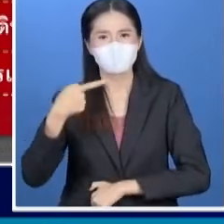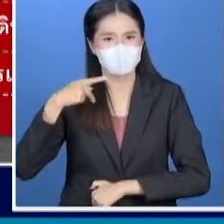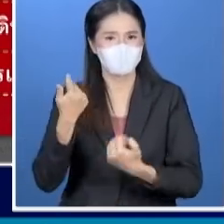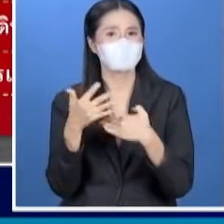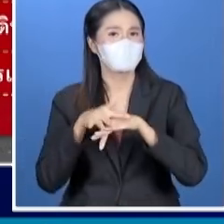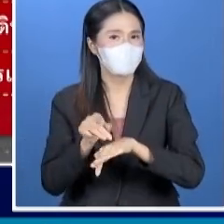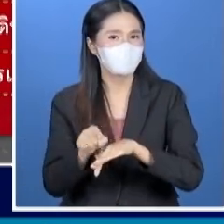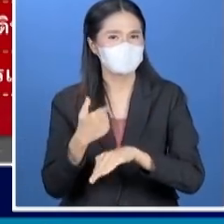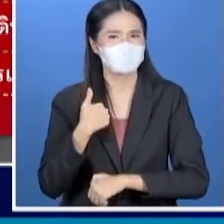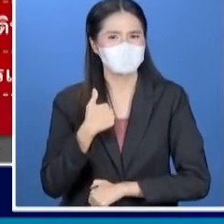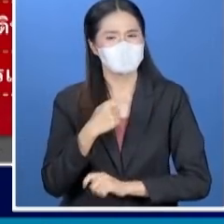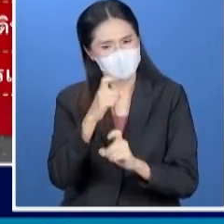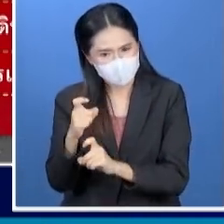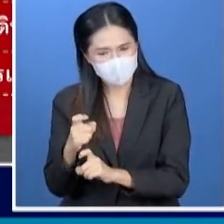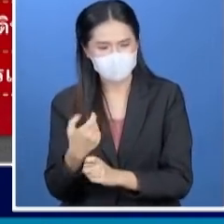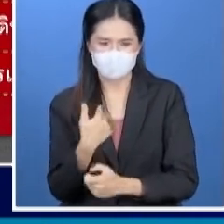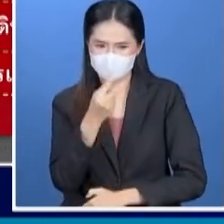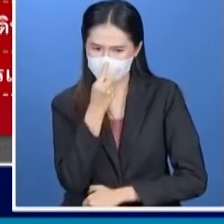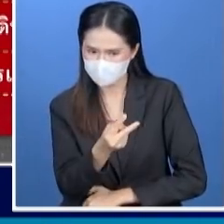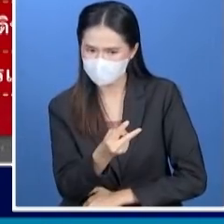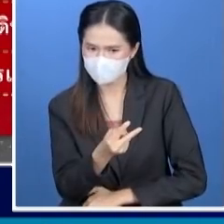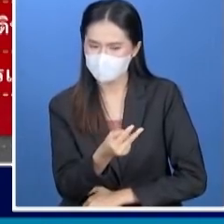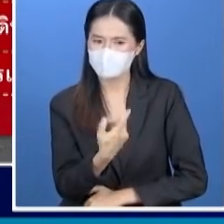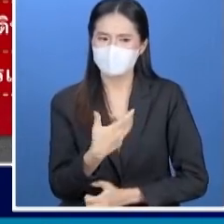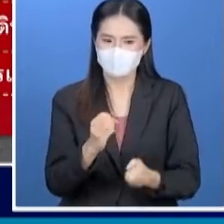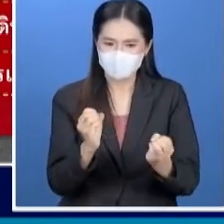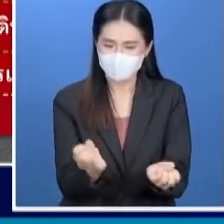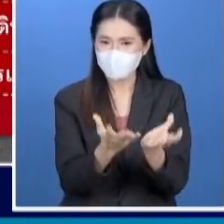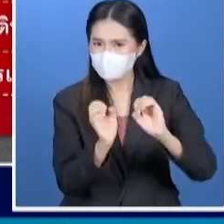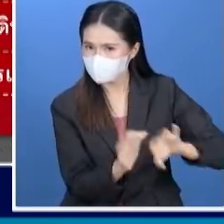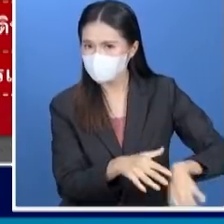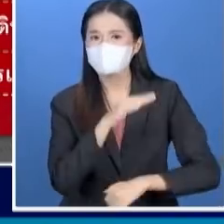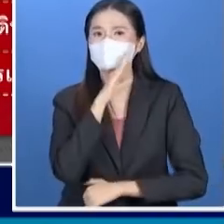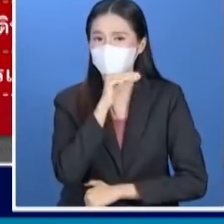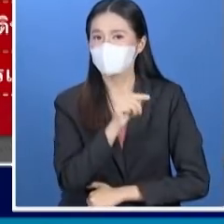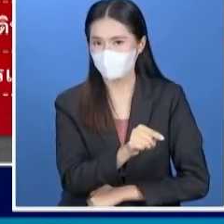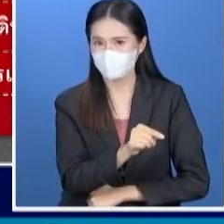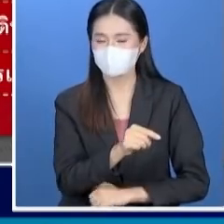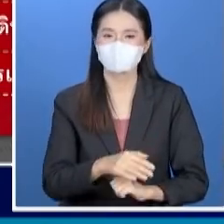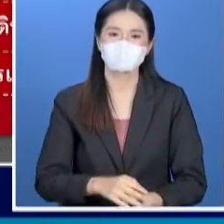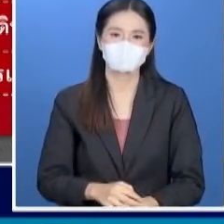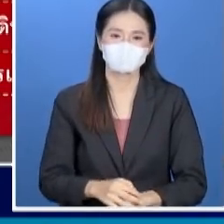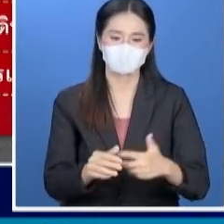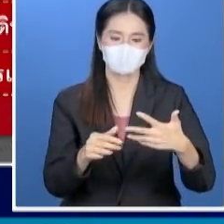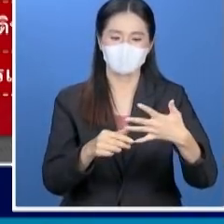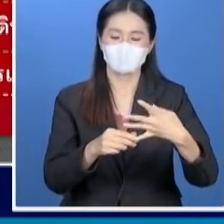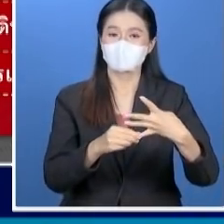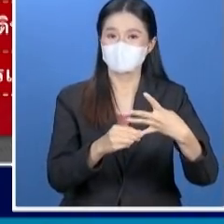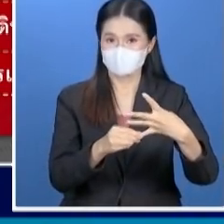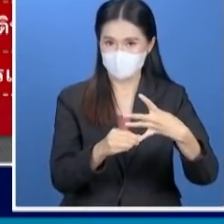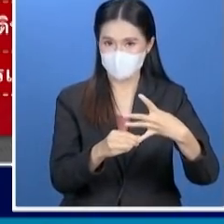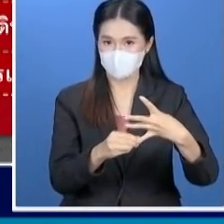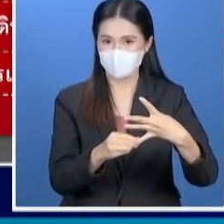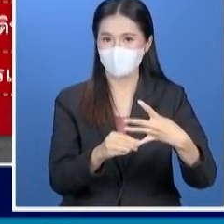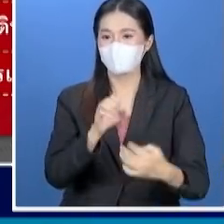กันอาจจะเป็นเหตุให้เกิดการตื้นเขินตกตะกอนหรือสกปรก 4. แจ้ง